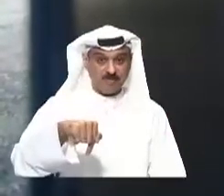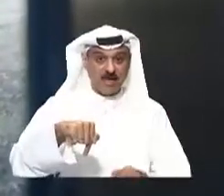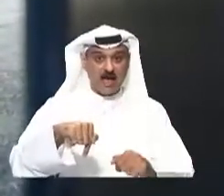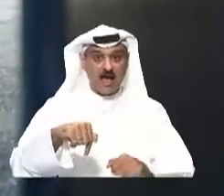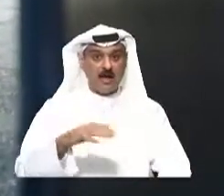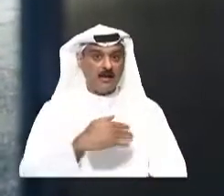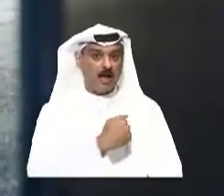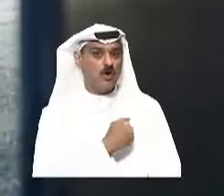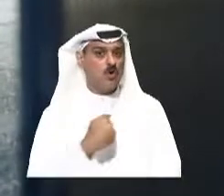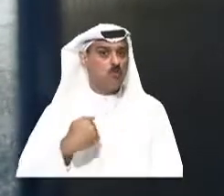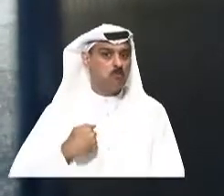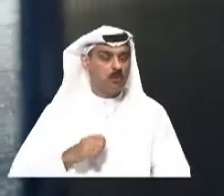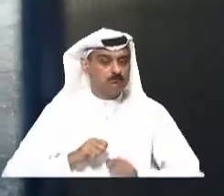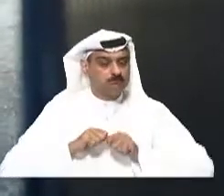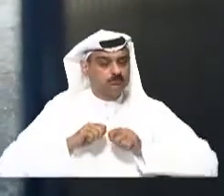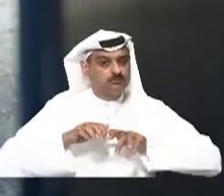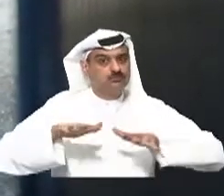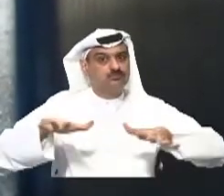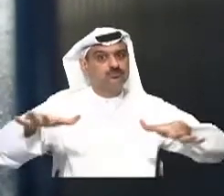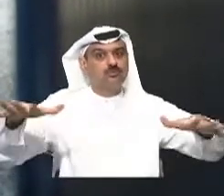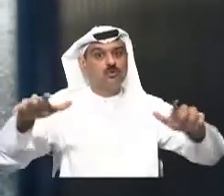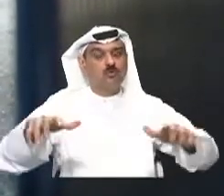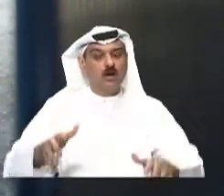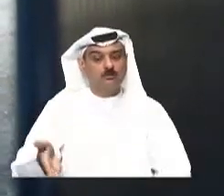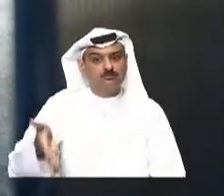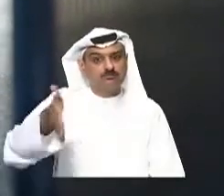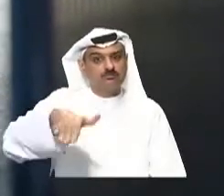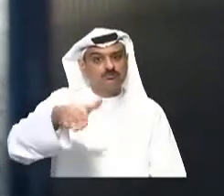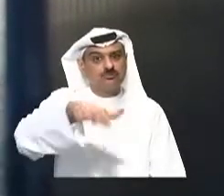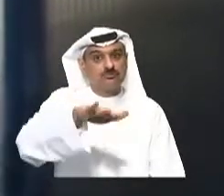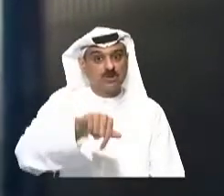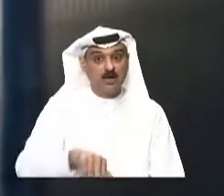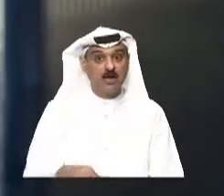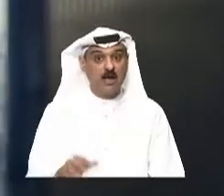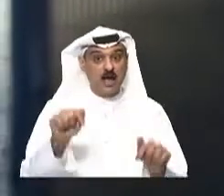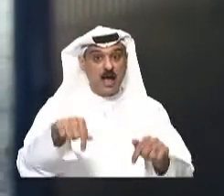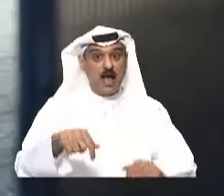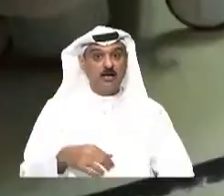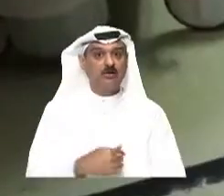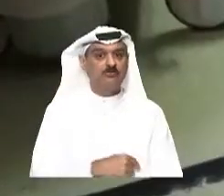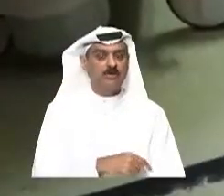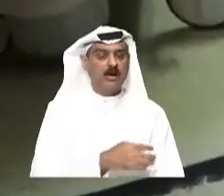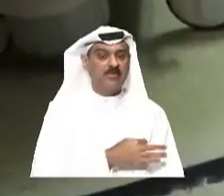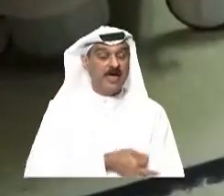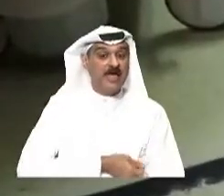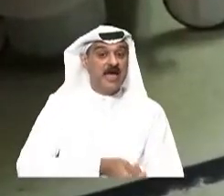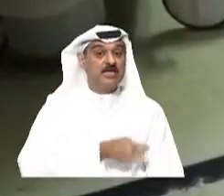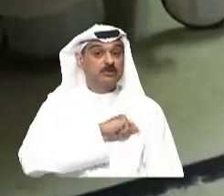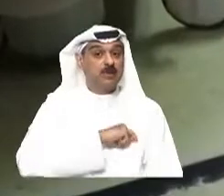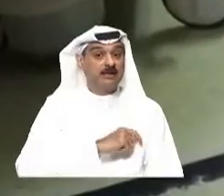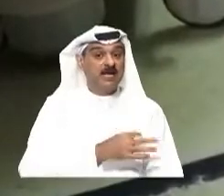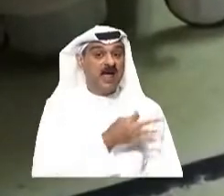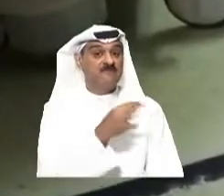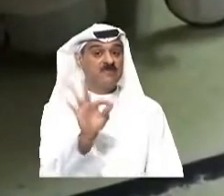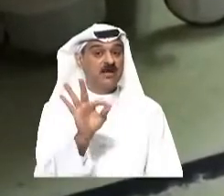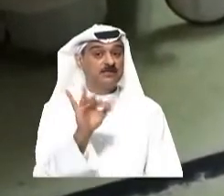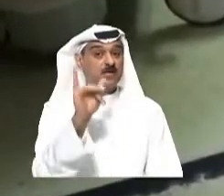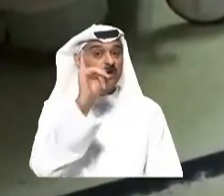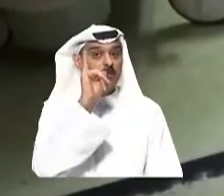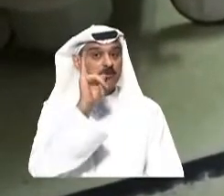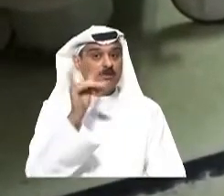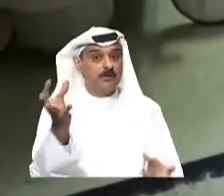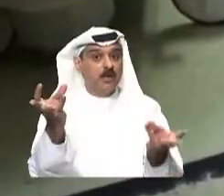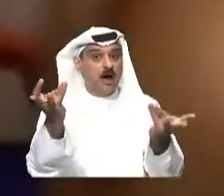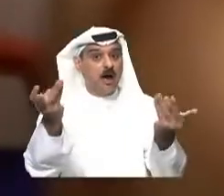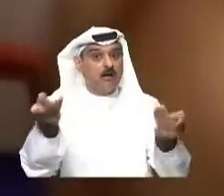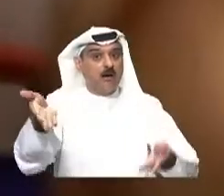وبولندا موجات قوية من الفيروس القاتل، بينما تسجل إسبانيا وفرنسا وبريطانيا أرقاما كبيرة في